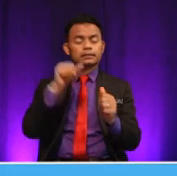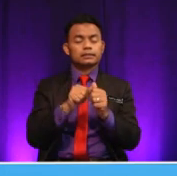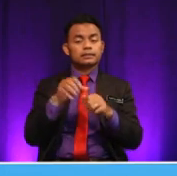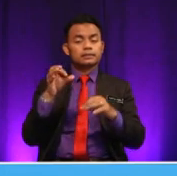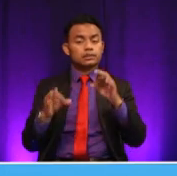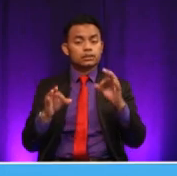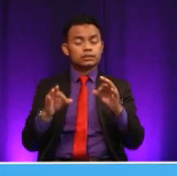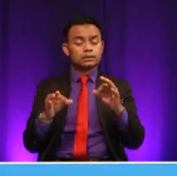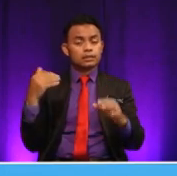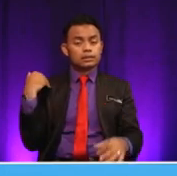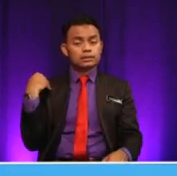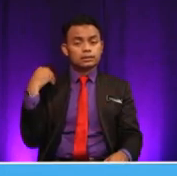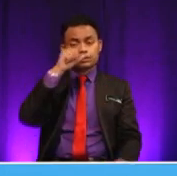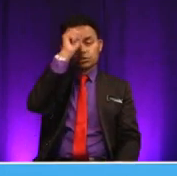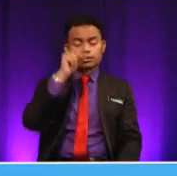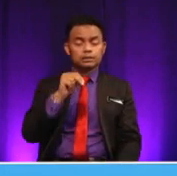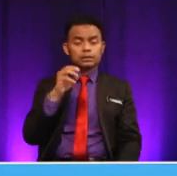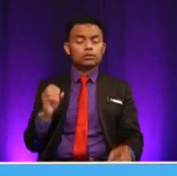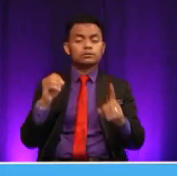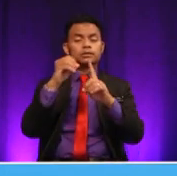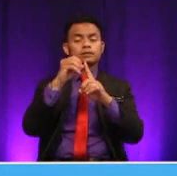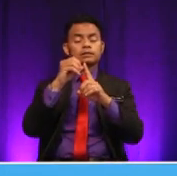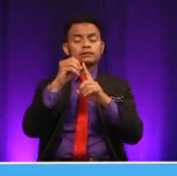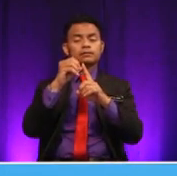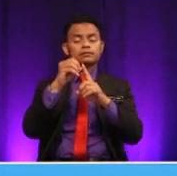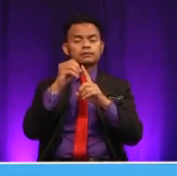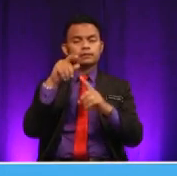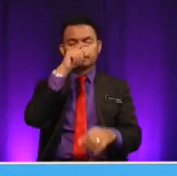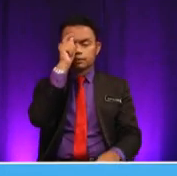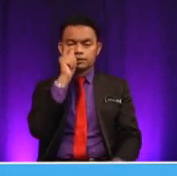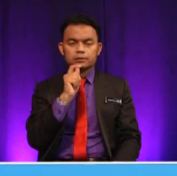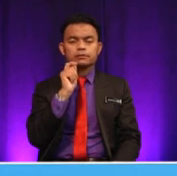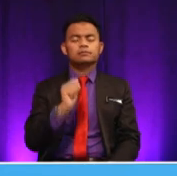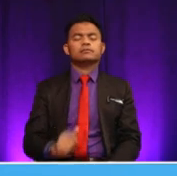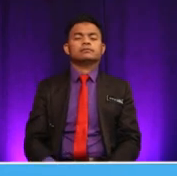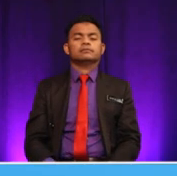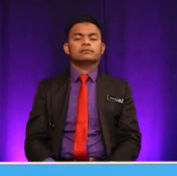ojektif atau sutu mungkin yang akan keluarkan provider ya kan tanya apa